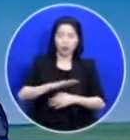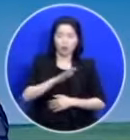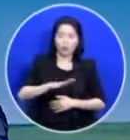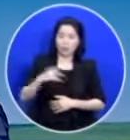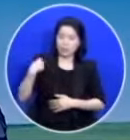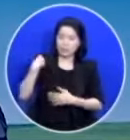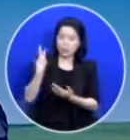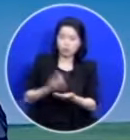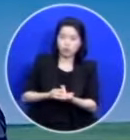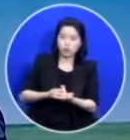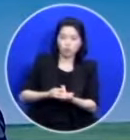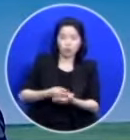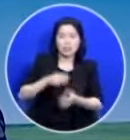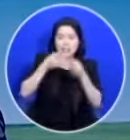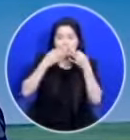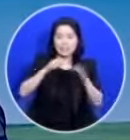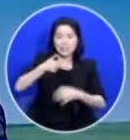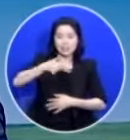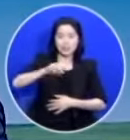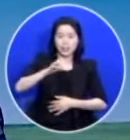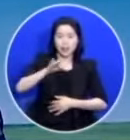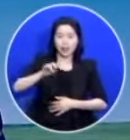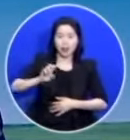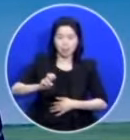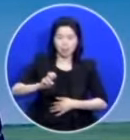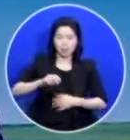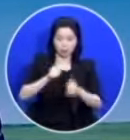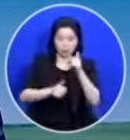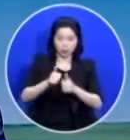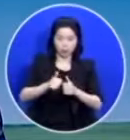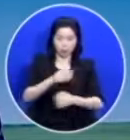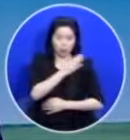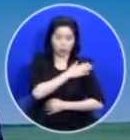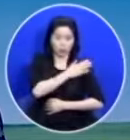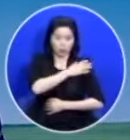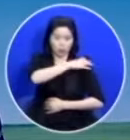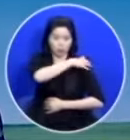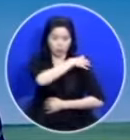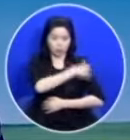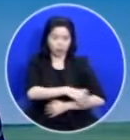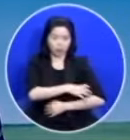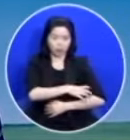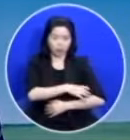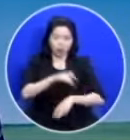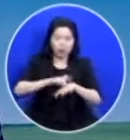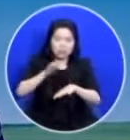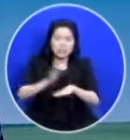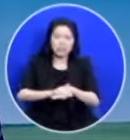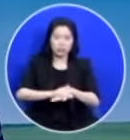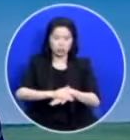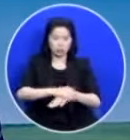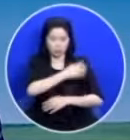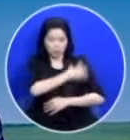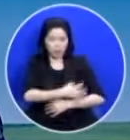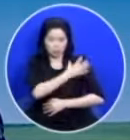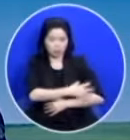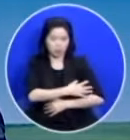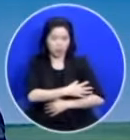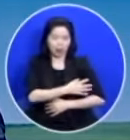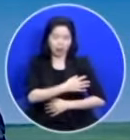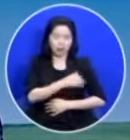김재범 선수는요에 왼쪽 어깨가 탈골이 되어서 습관적으로 이게 탈골이 된다 그래요 거기다가